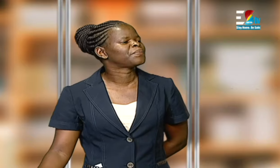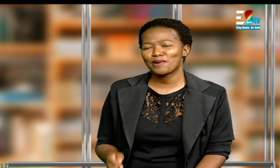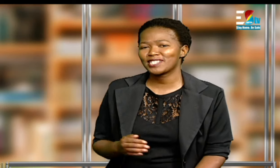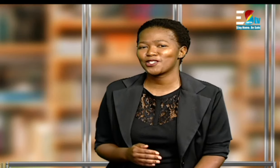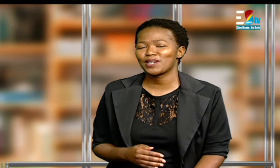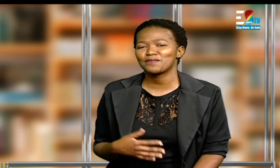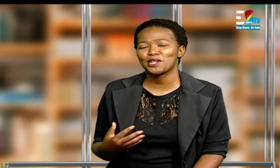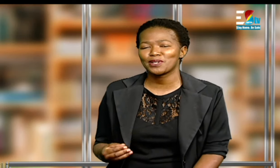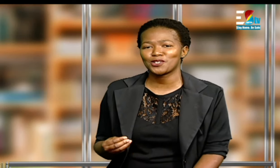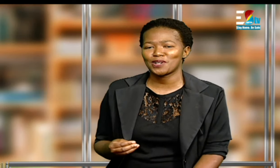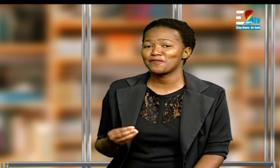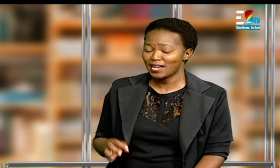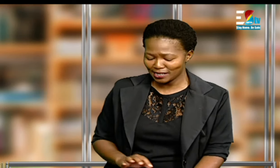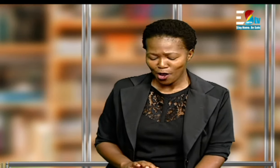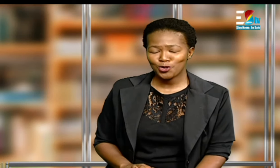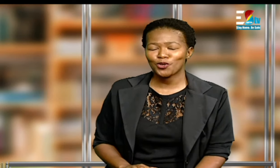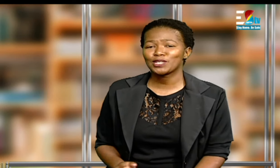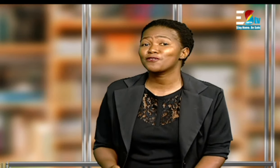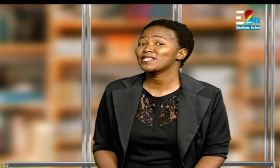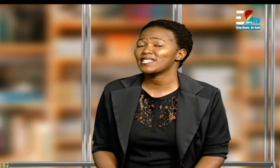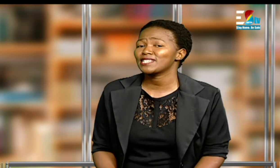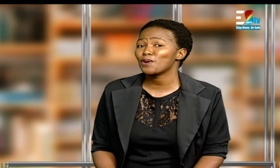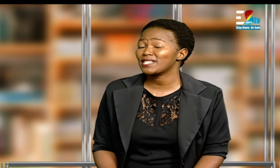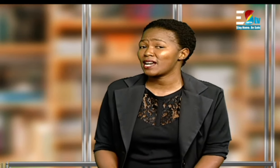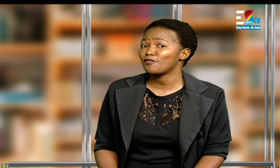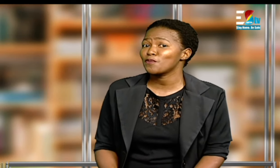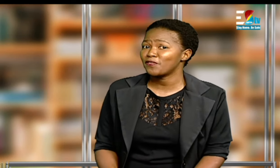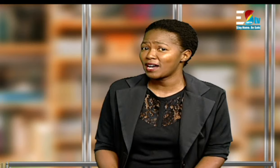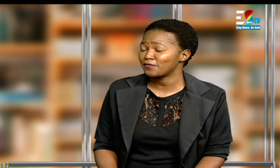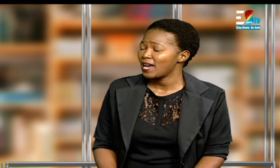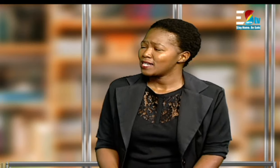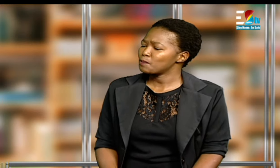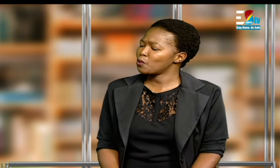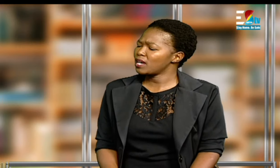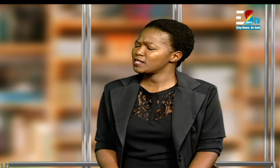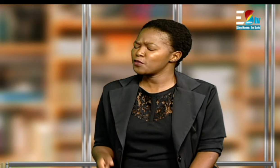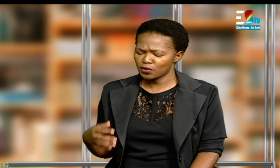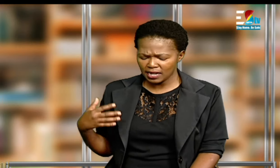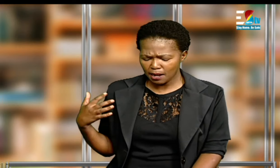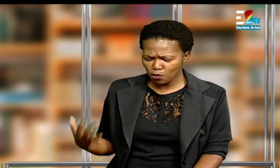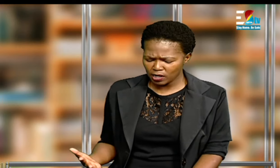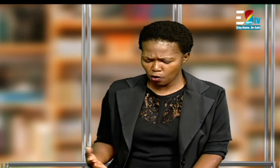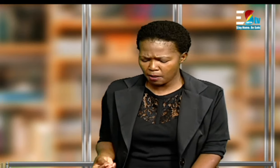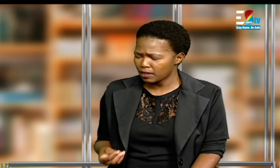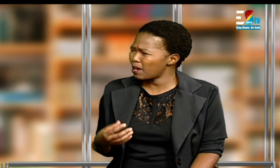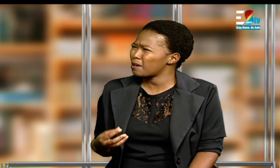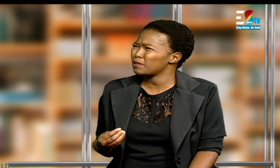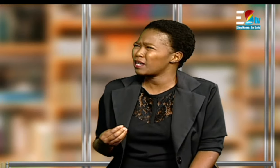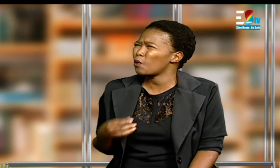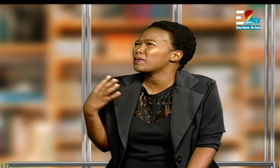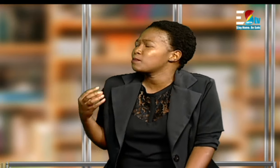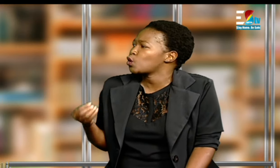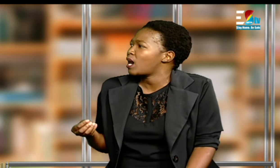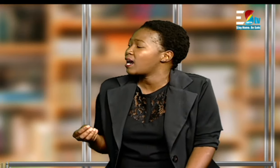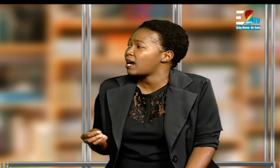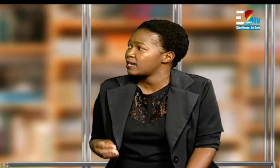nami. Njengoba ngishido ke Siphiwe Sithole Vaz, utofu sifundzisa siswati saka form 5. Siphiwe sifundvo sanamuhla